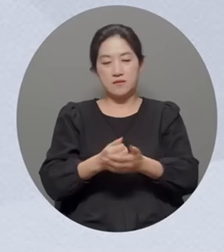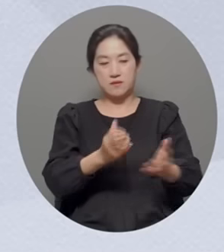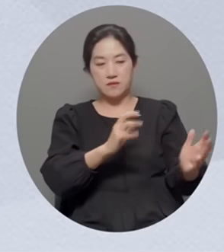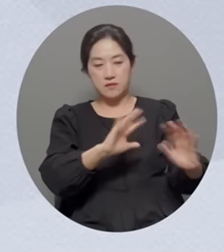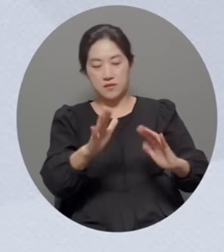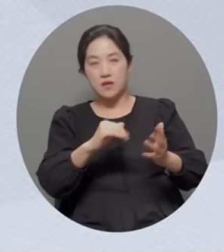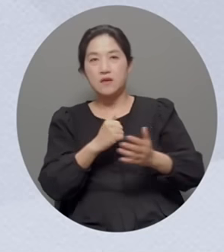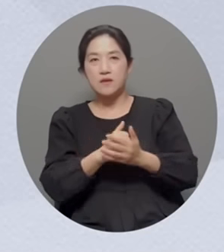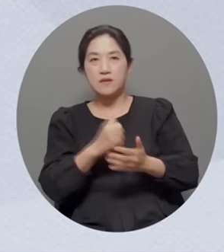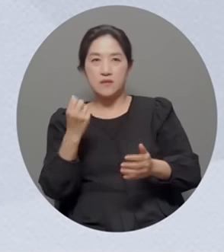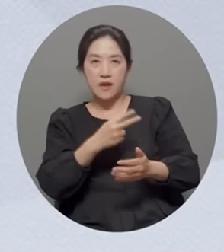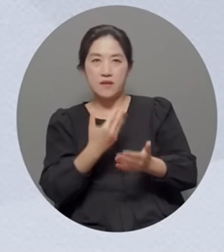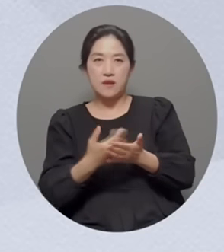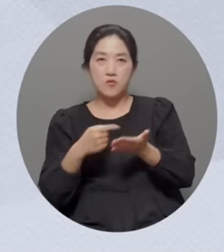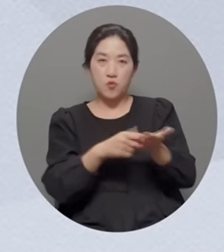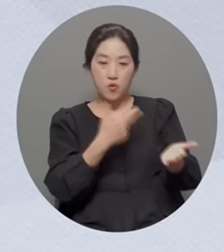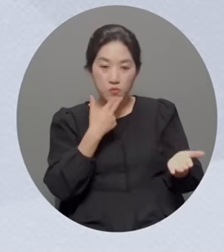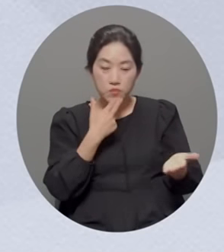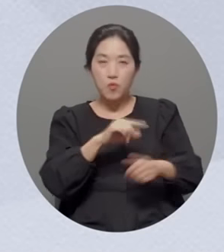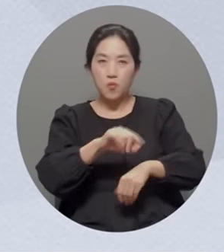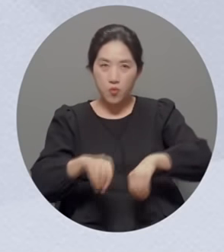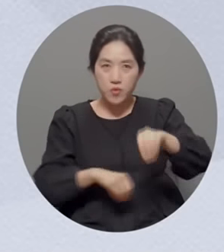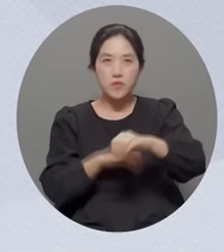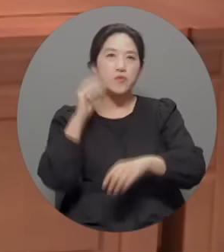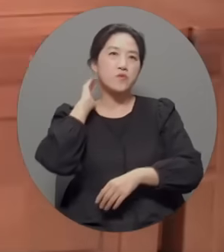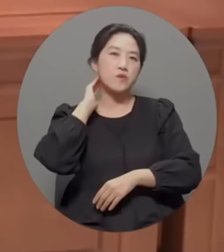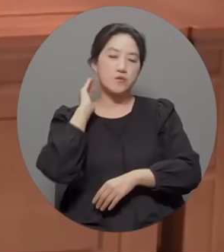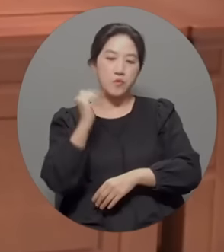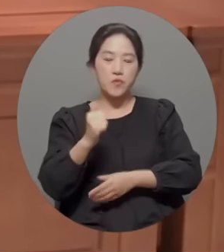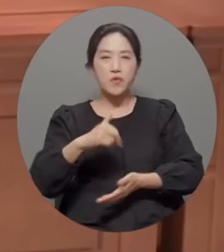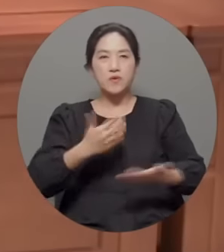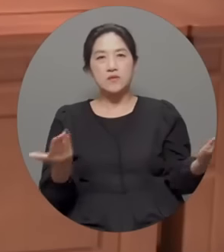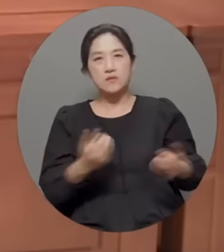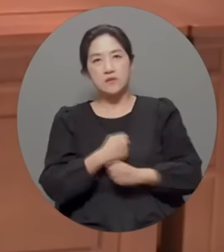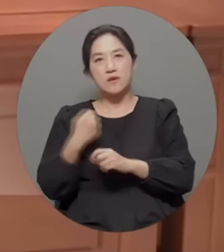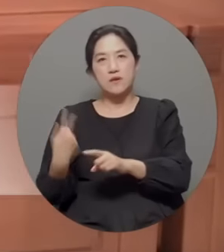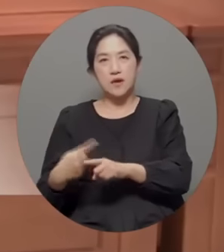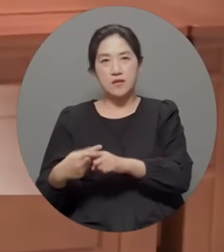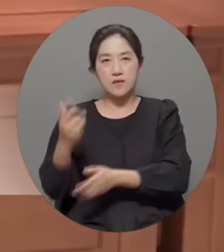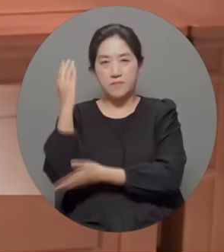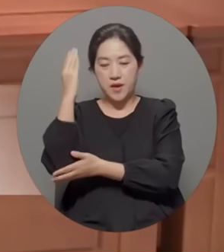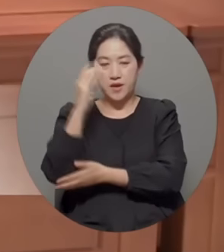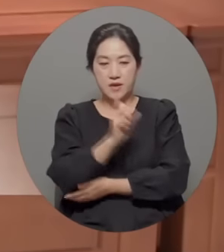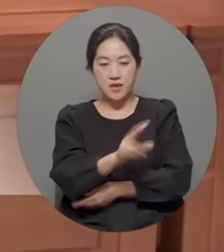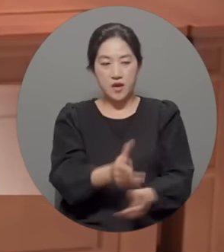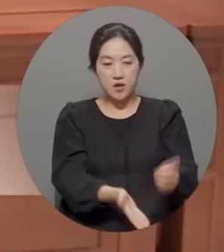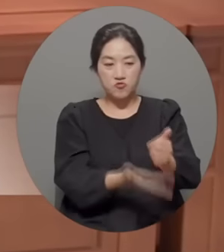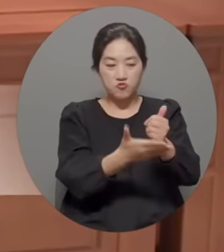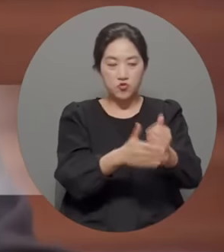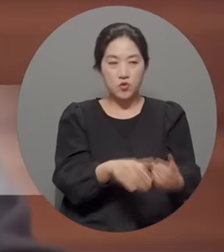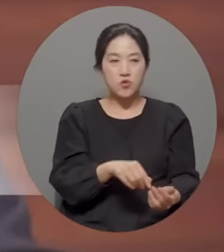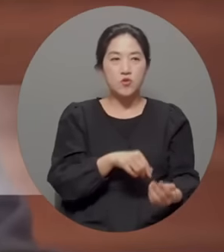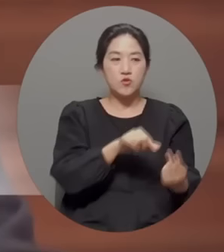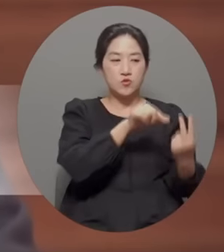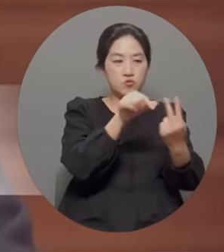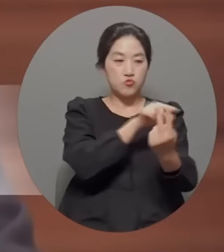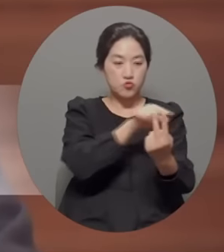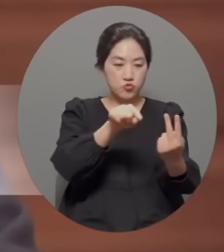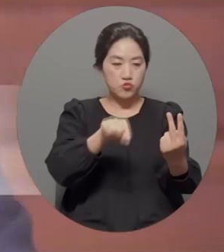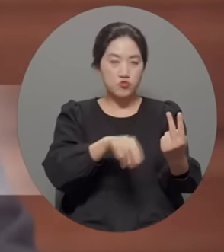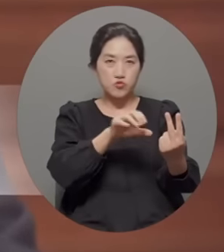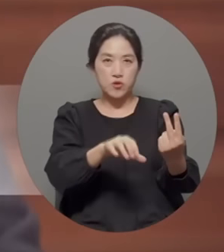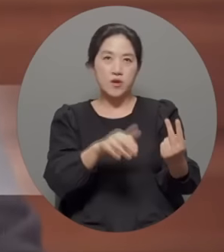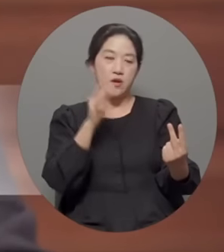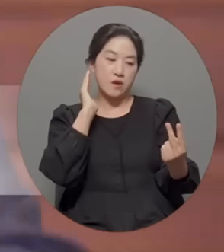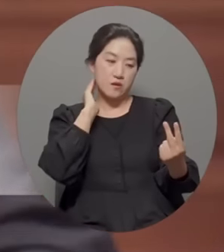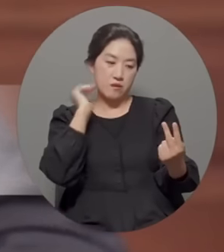않으면 대통령의 직무 유기라고 말했습니다. 야당이 추천한 후보 2명 중에서만 대통령이 특별